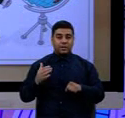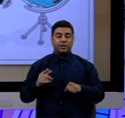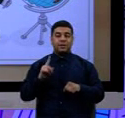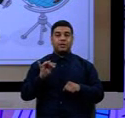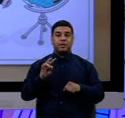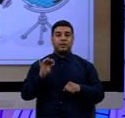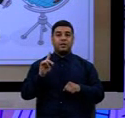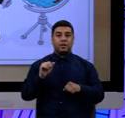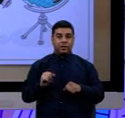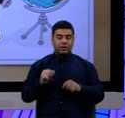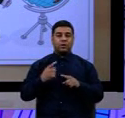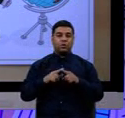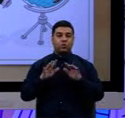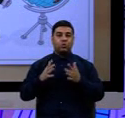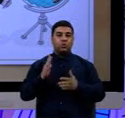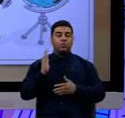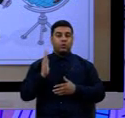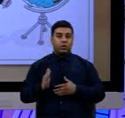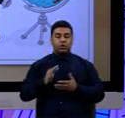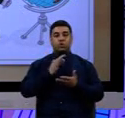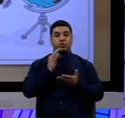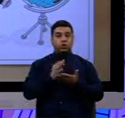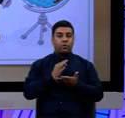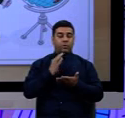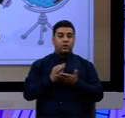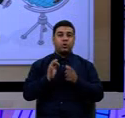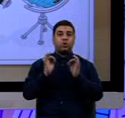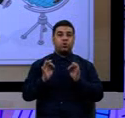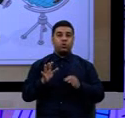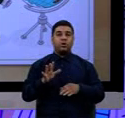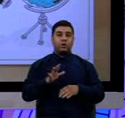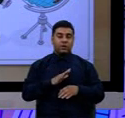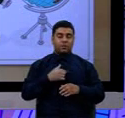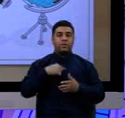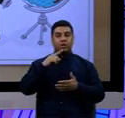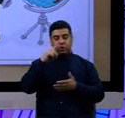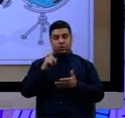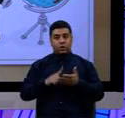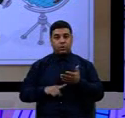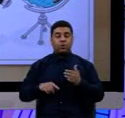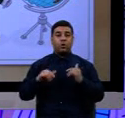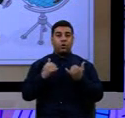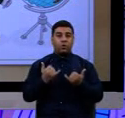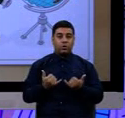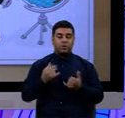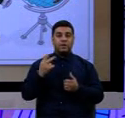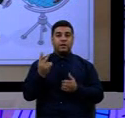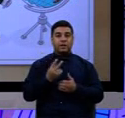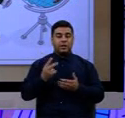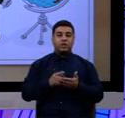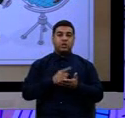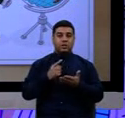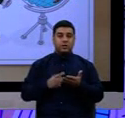ya'ni zilzilalar yuzaga keladi. Javoblaringiz to'g'ri ekanligiga ishonaman. Ana endi